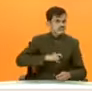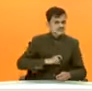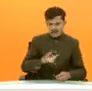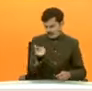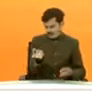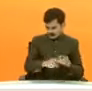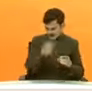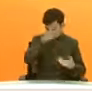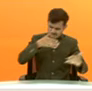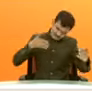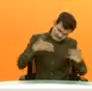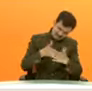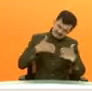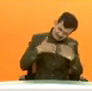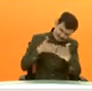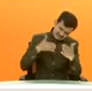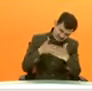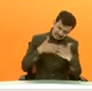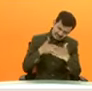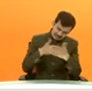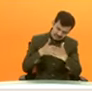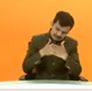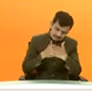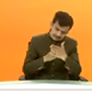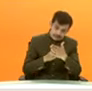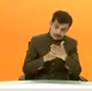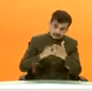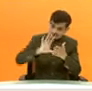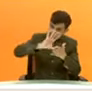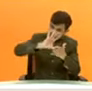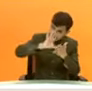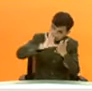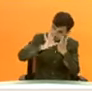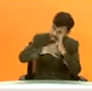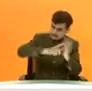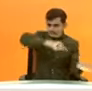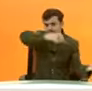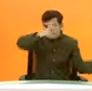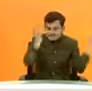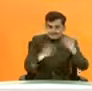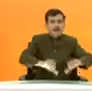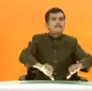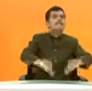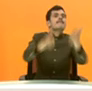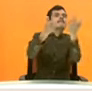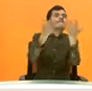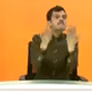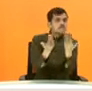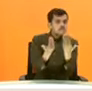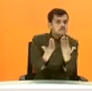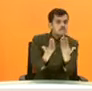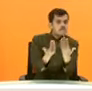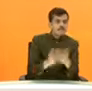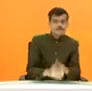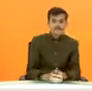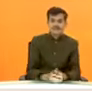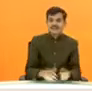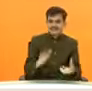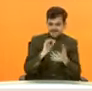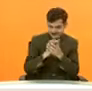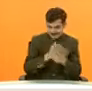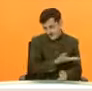के बावजूद डटे रहें, तो असंभव को भी संभव किया जा सकता है। मेरे